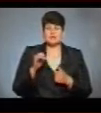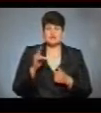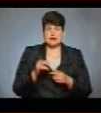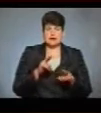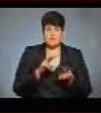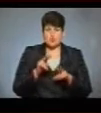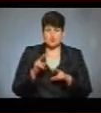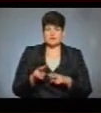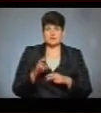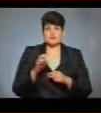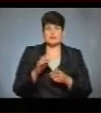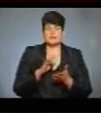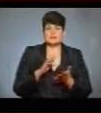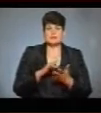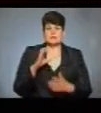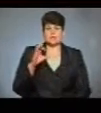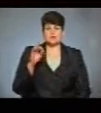і Центру «Сотіс».